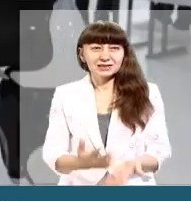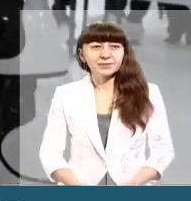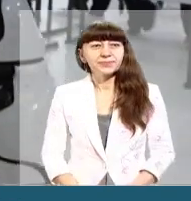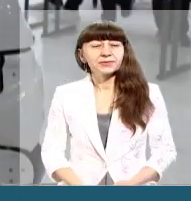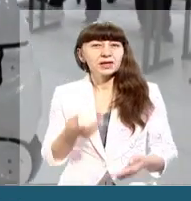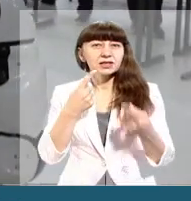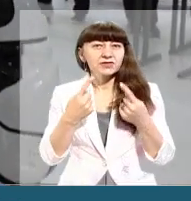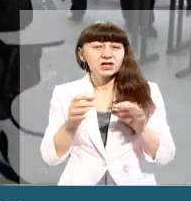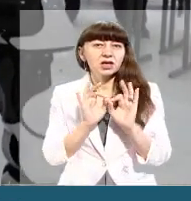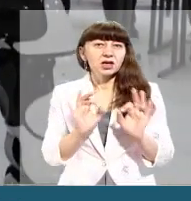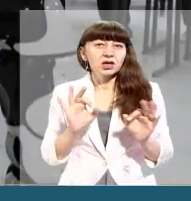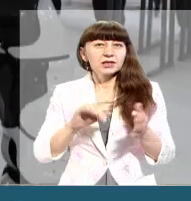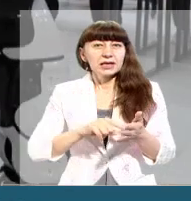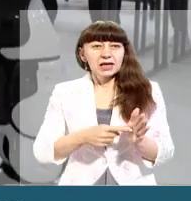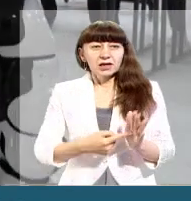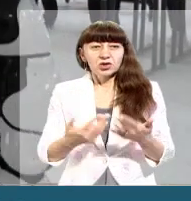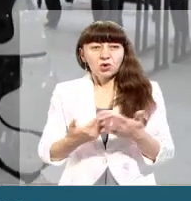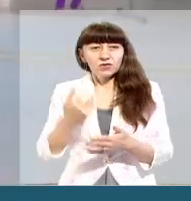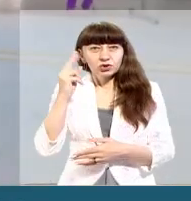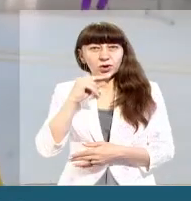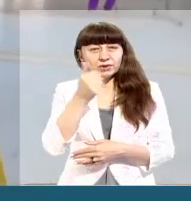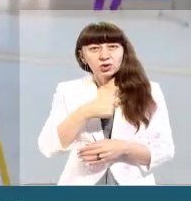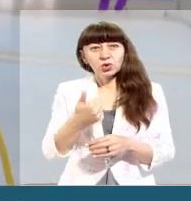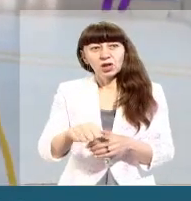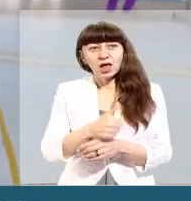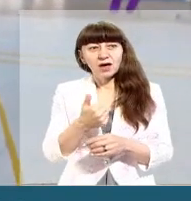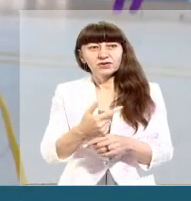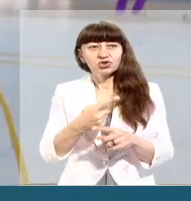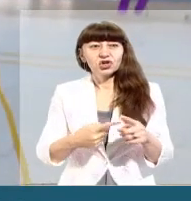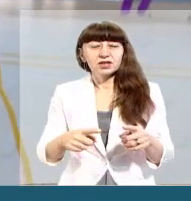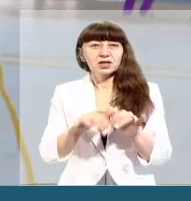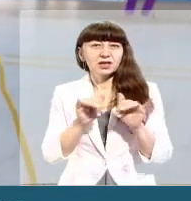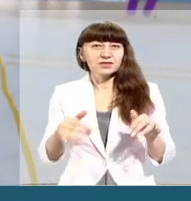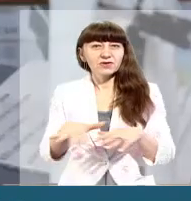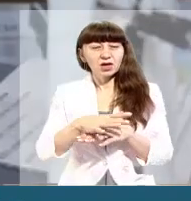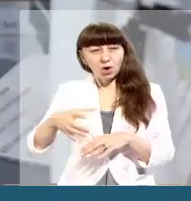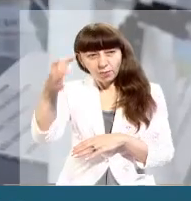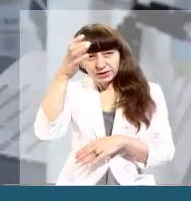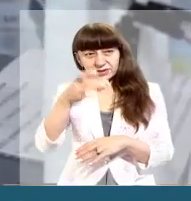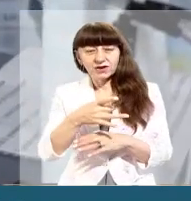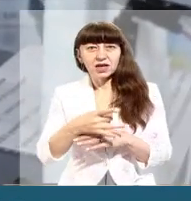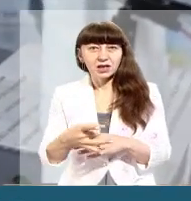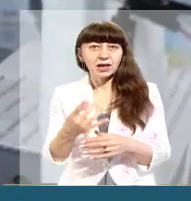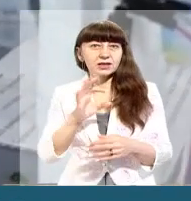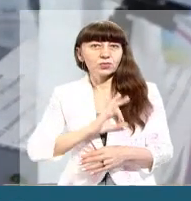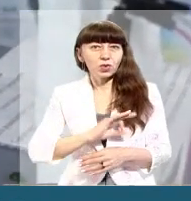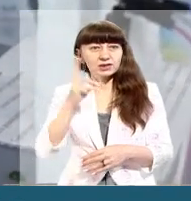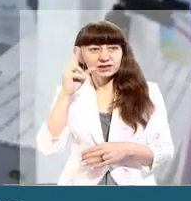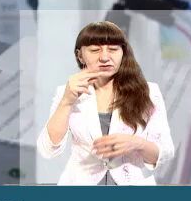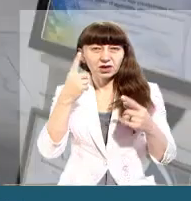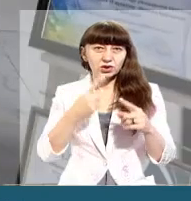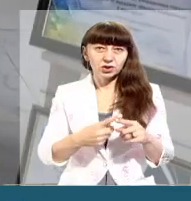На совещании озвучили и цели на новый учебный год. Главными векторами развития сферы образования района станут применение